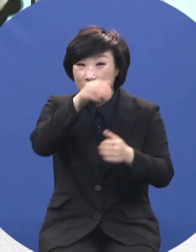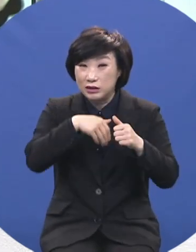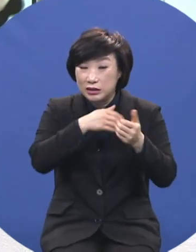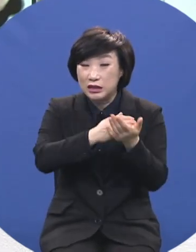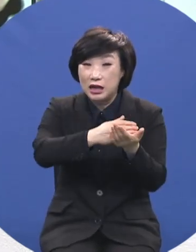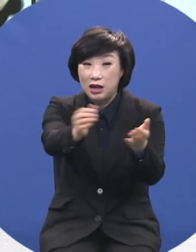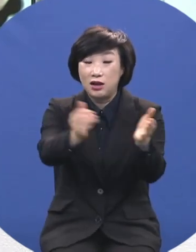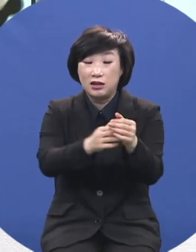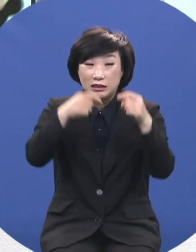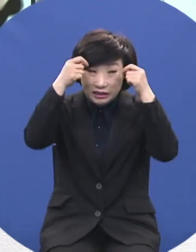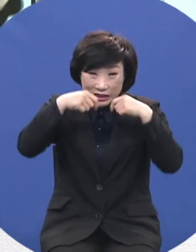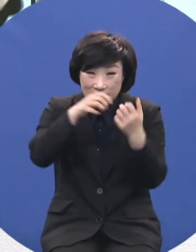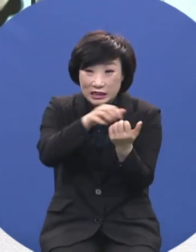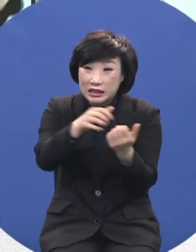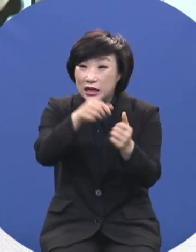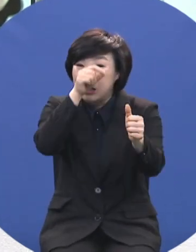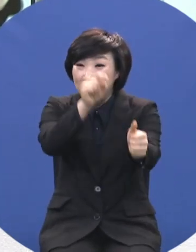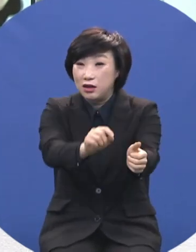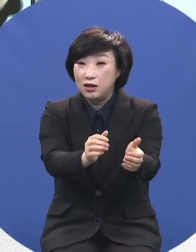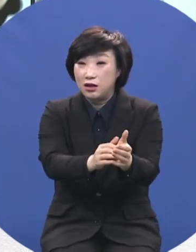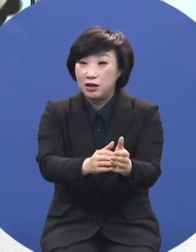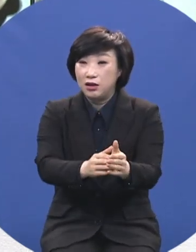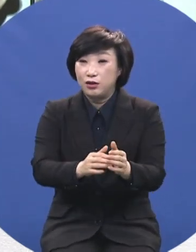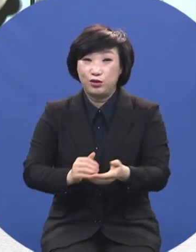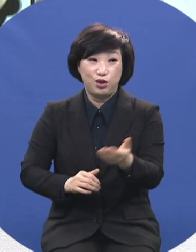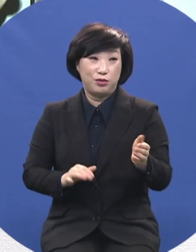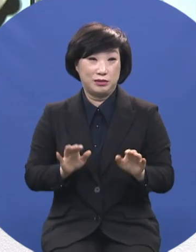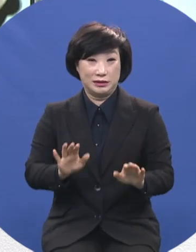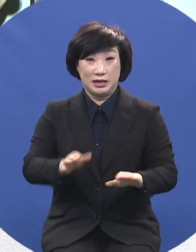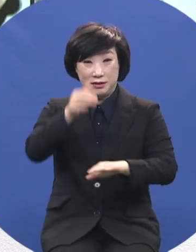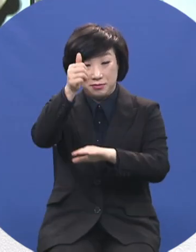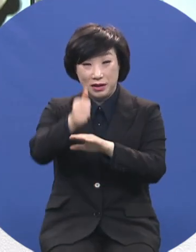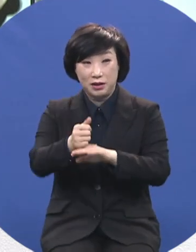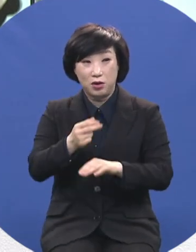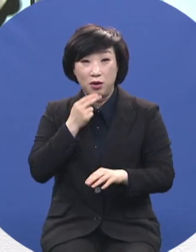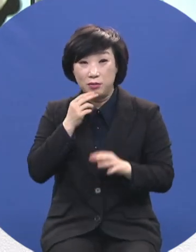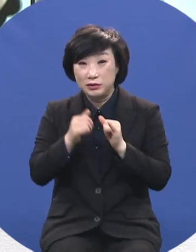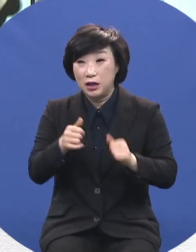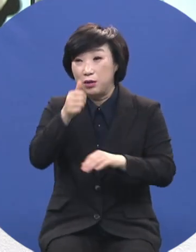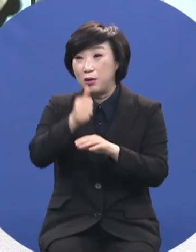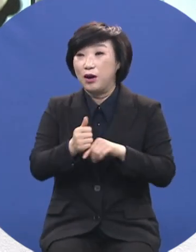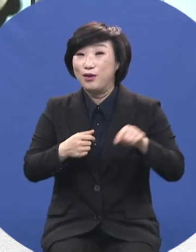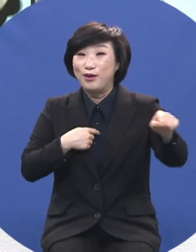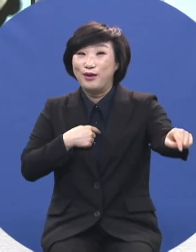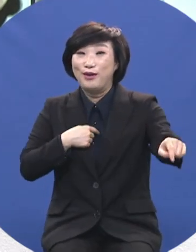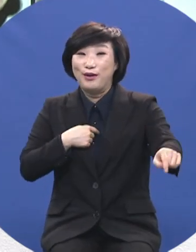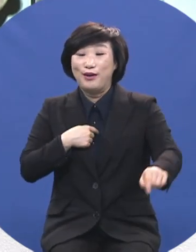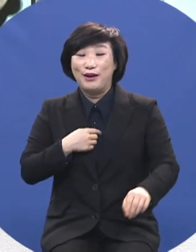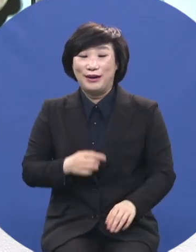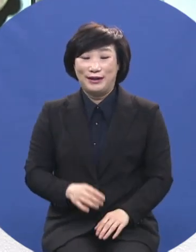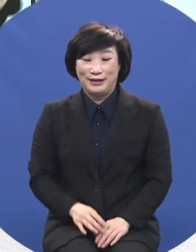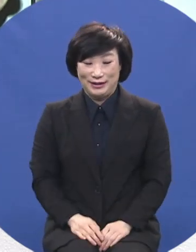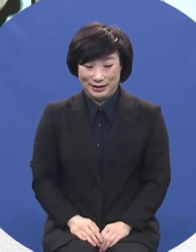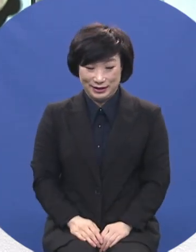하라. 작품이 없는 자의 최후가 이래.